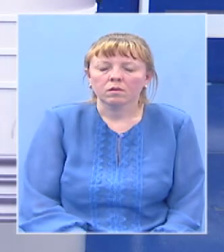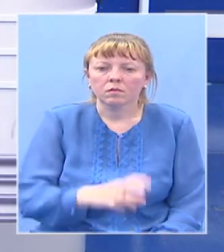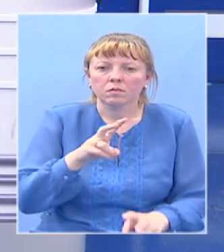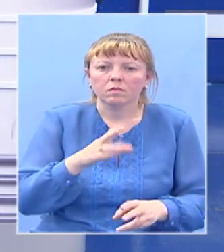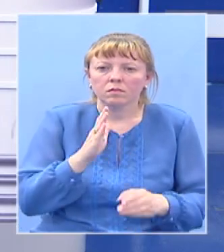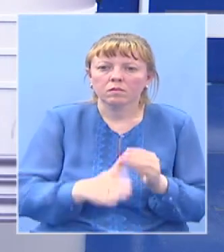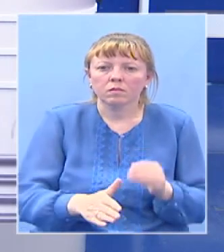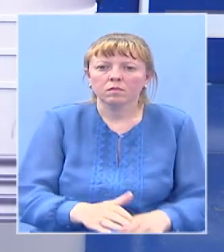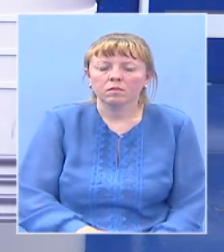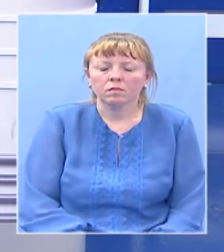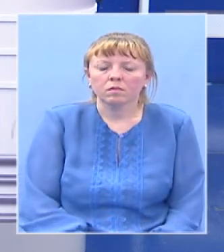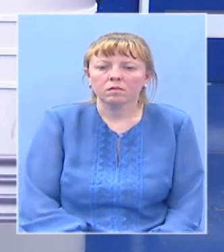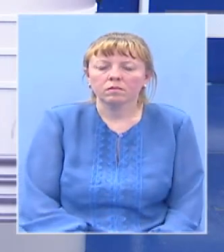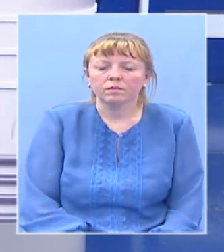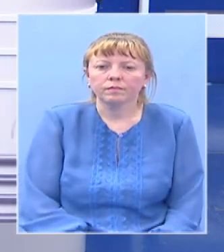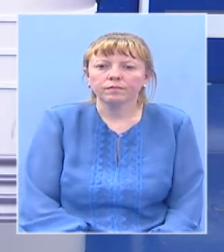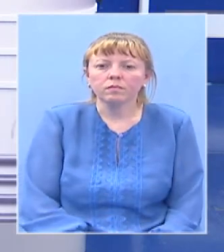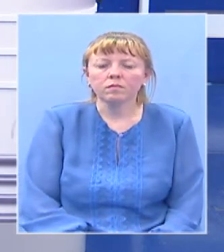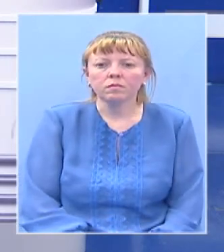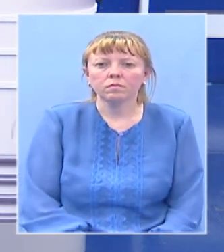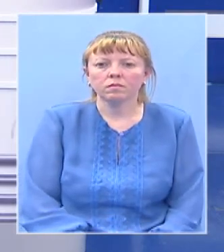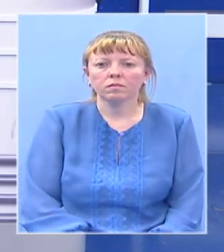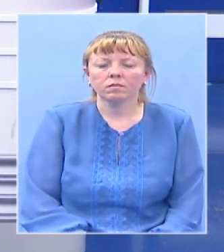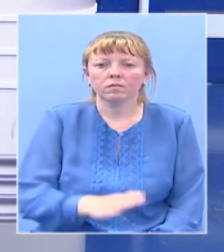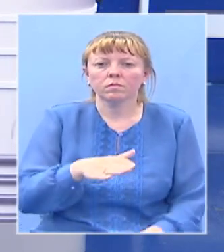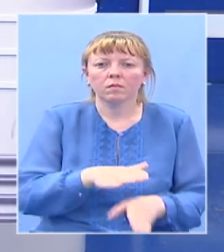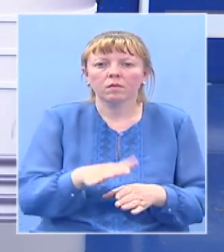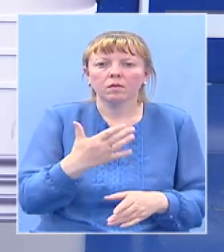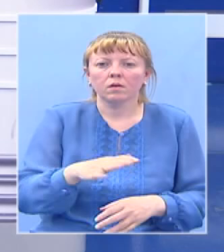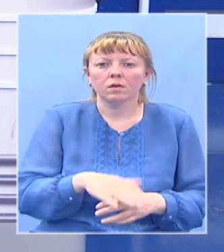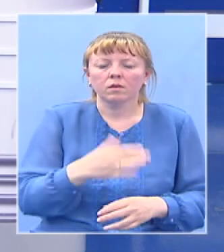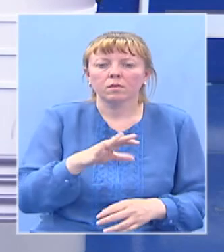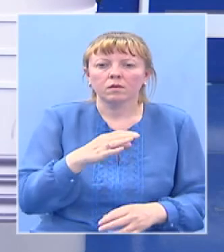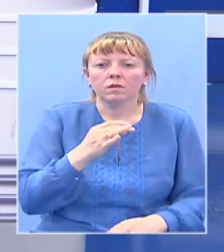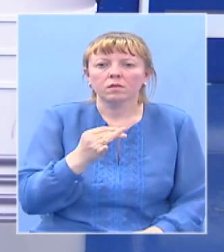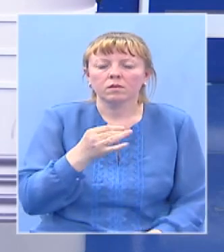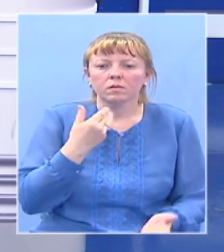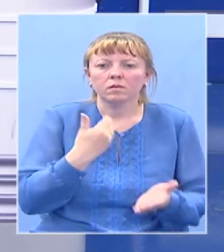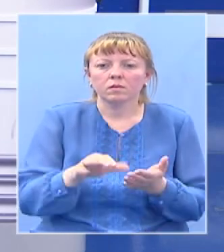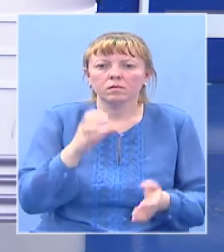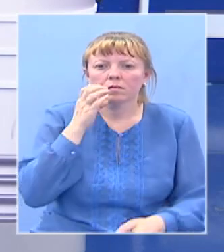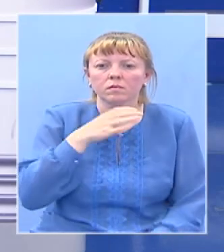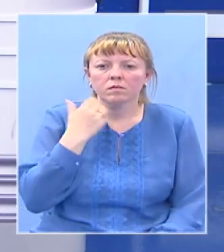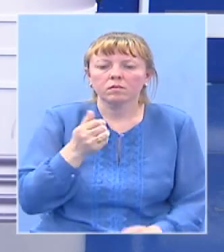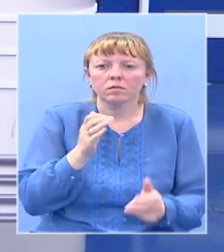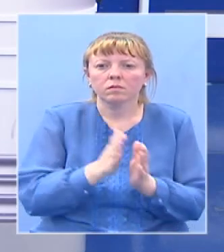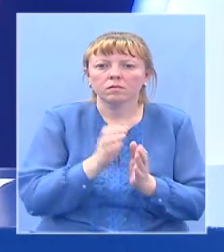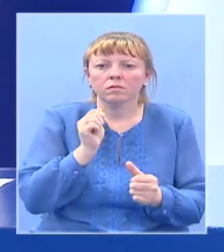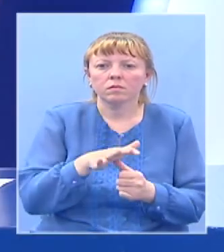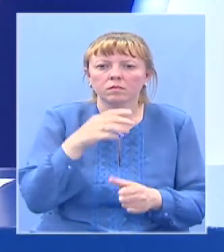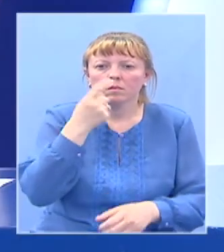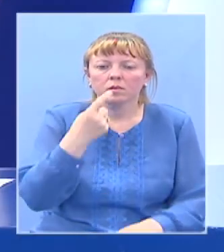заканчивается так скажем в случае неисполнения или надлежащем исполнени или игнорирование требования государственного